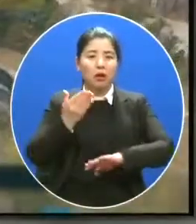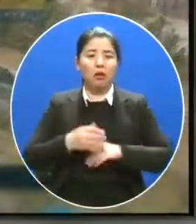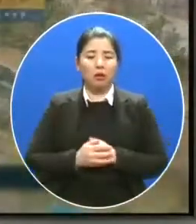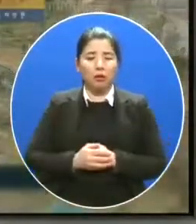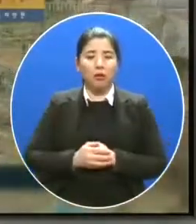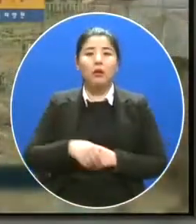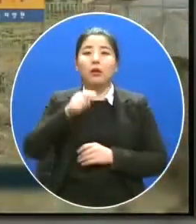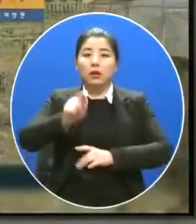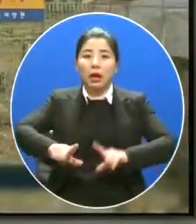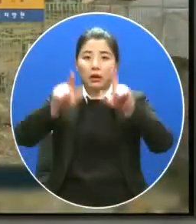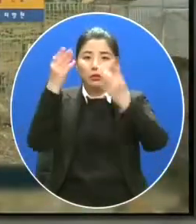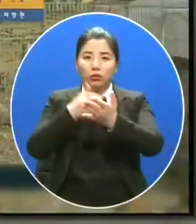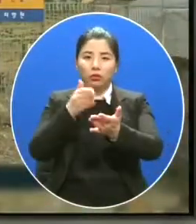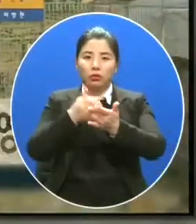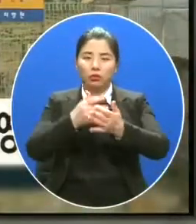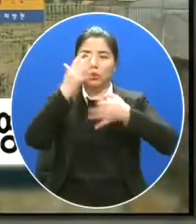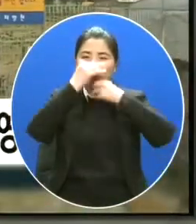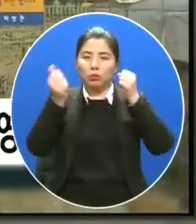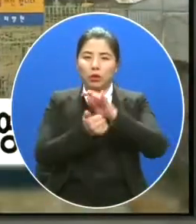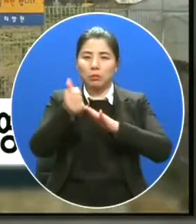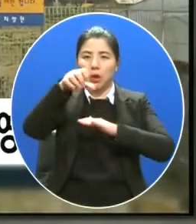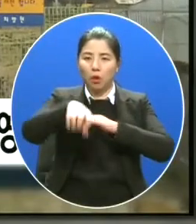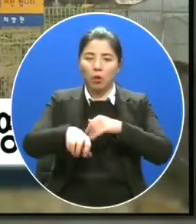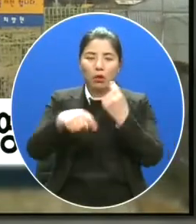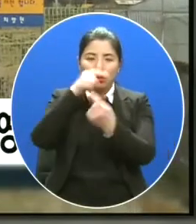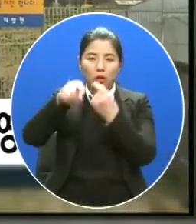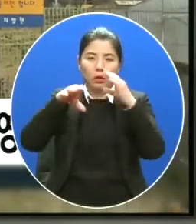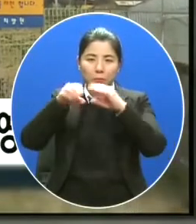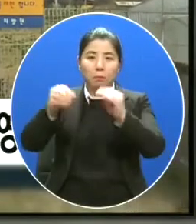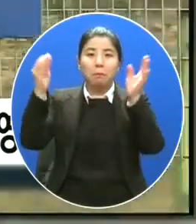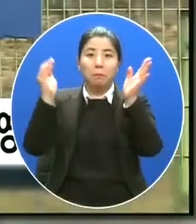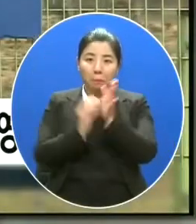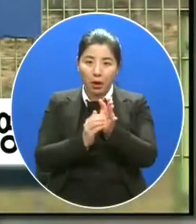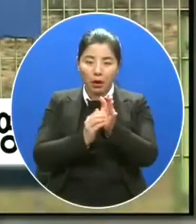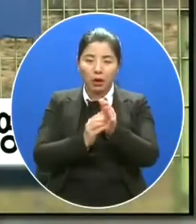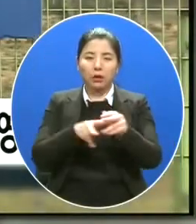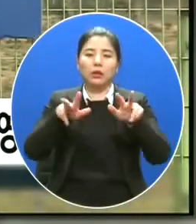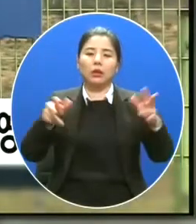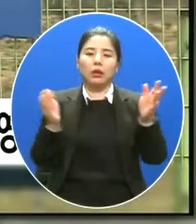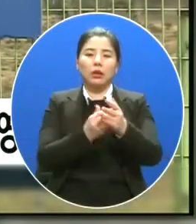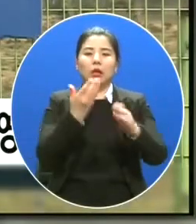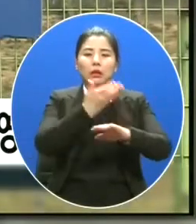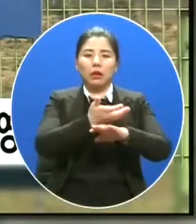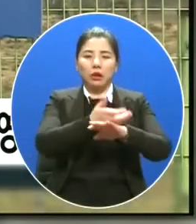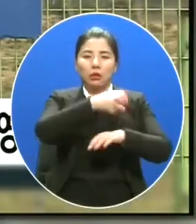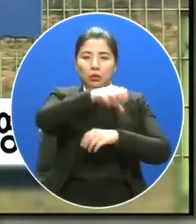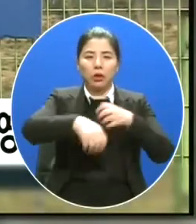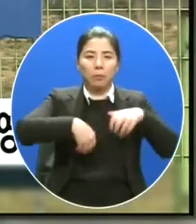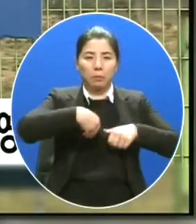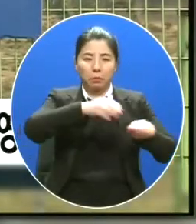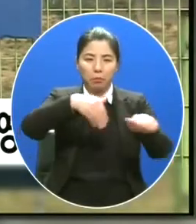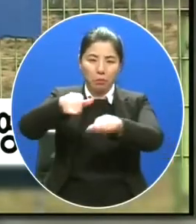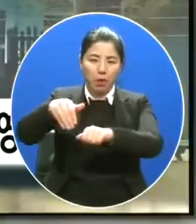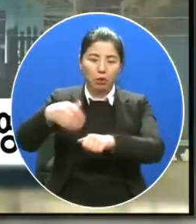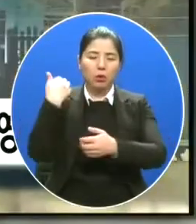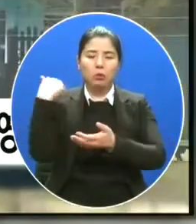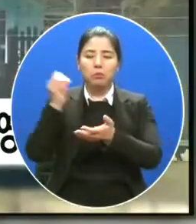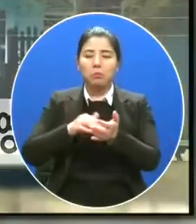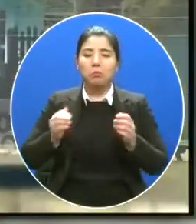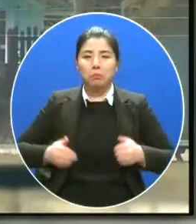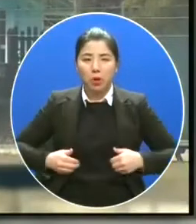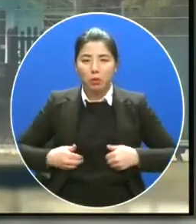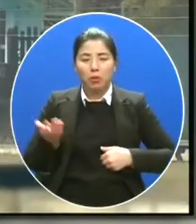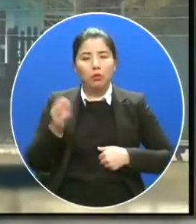달라졌습니다. 이날 뉴스는 충북희망원의 영업정지 기간이 끝나 그동안 다른 시설로 분산 배치된 아이들이